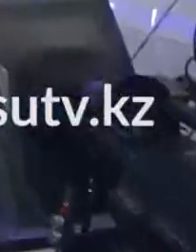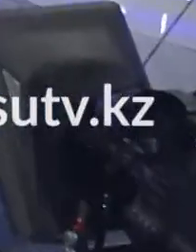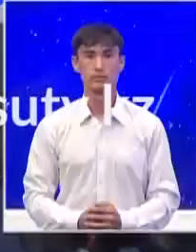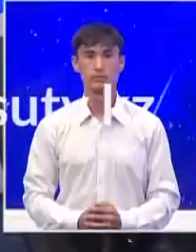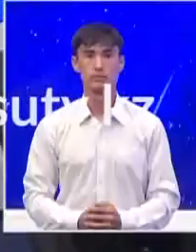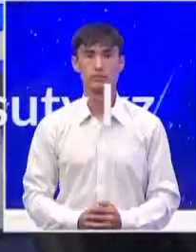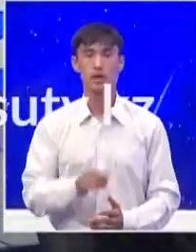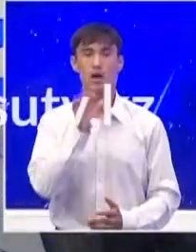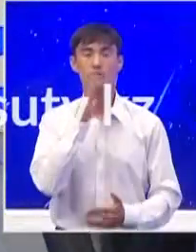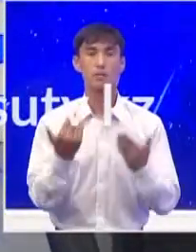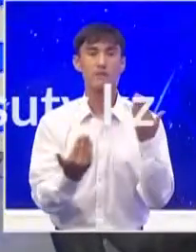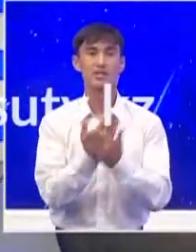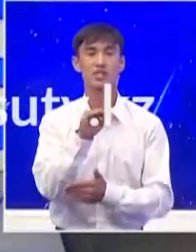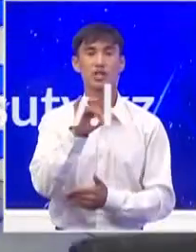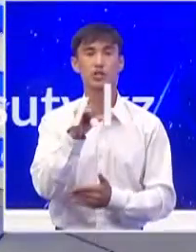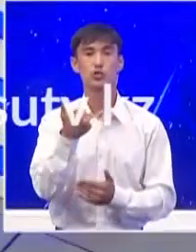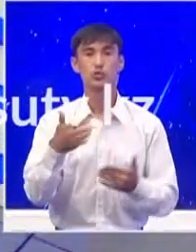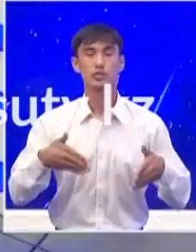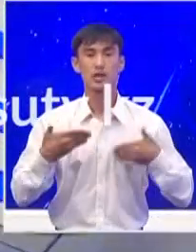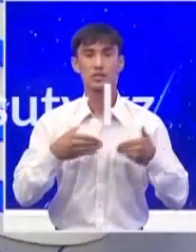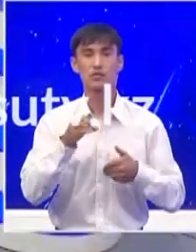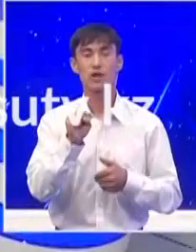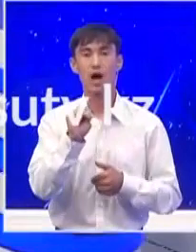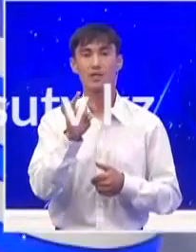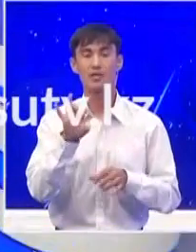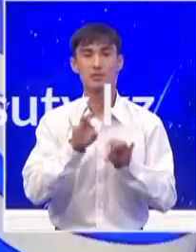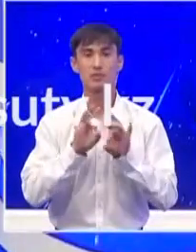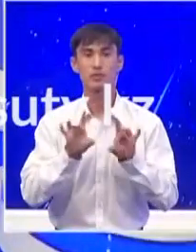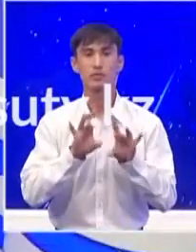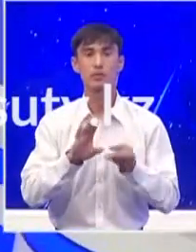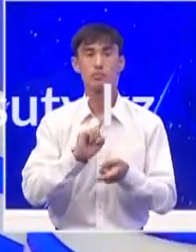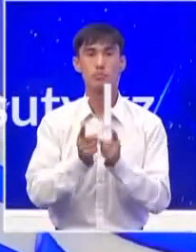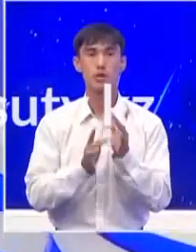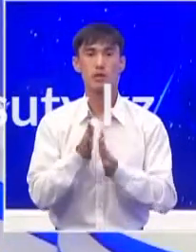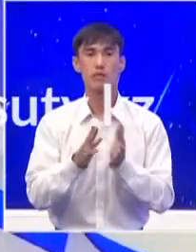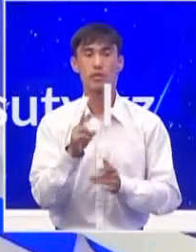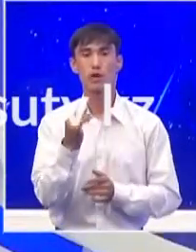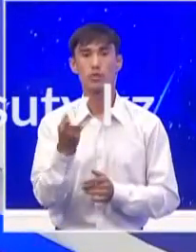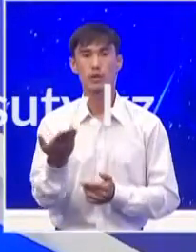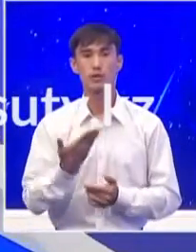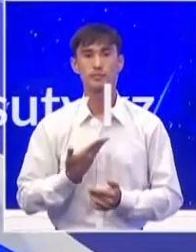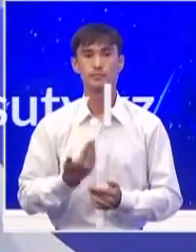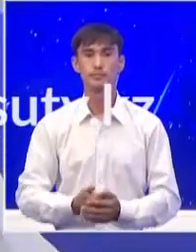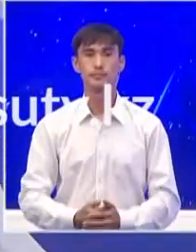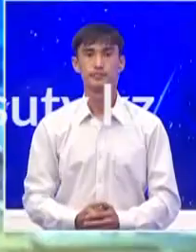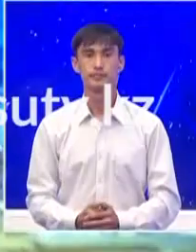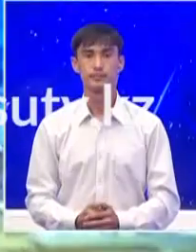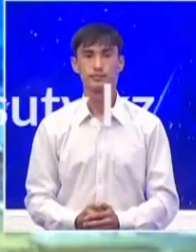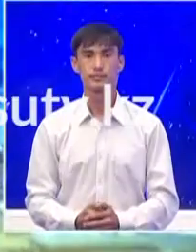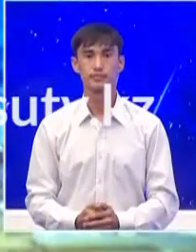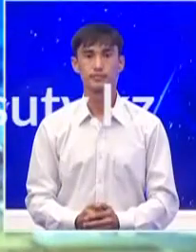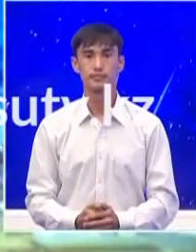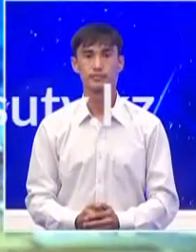время новостей на телеканале считаться здравствуйте я в студии один исмагулова сурдоперевод тауренов трассе лава и